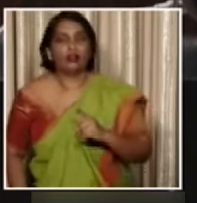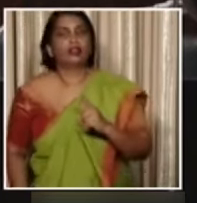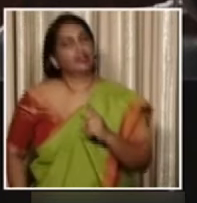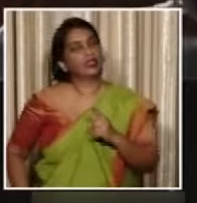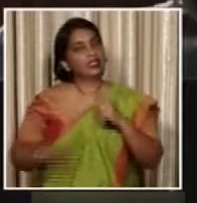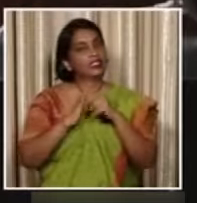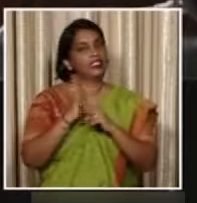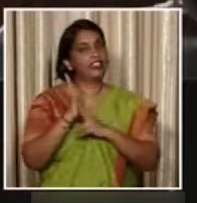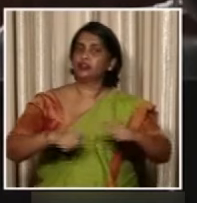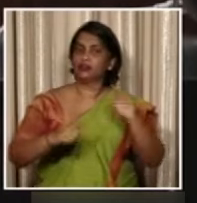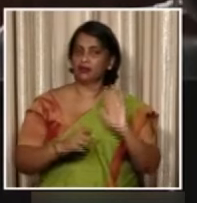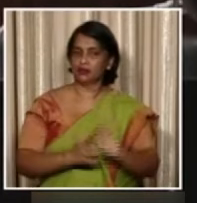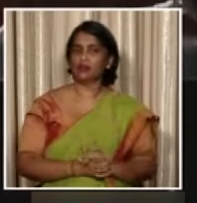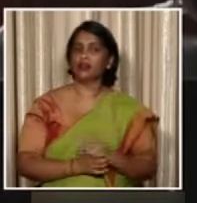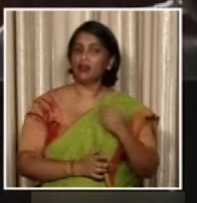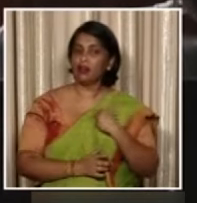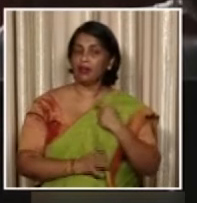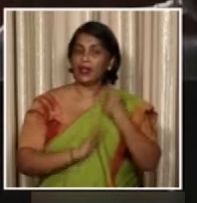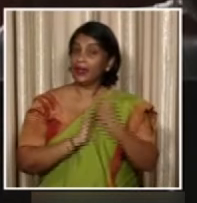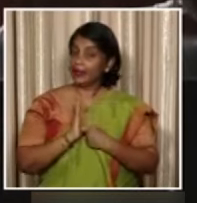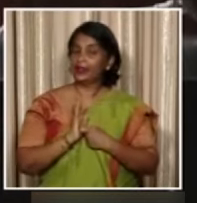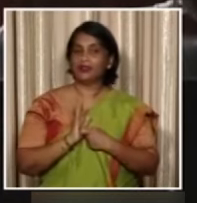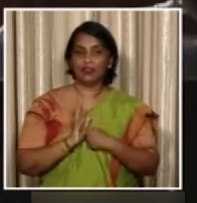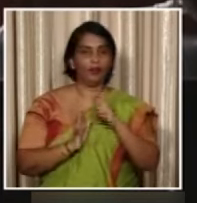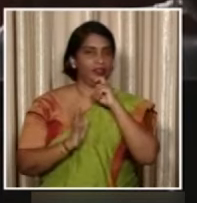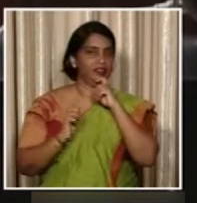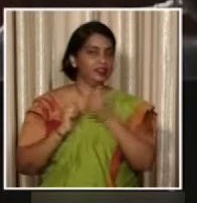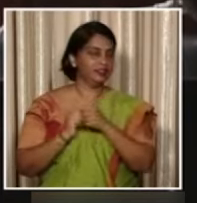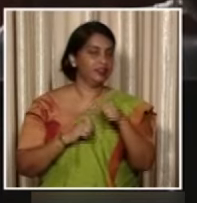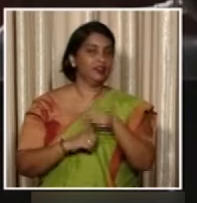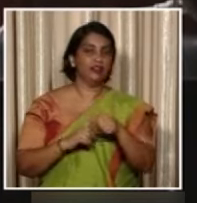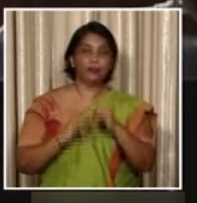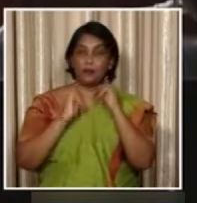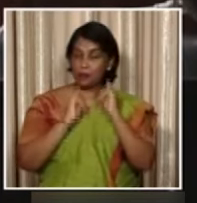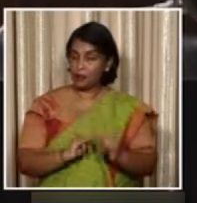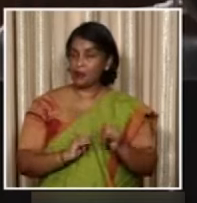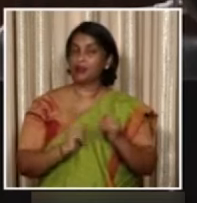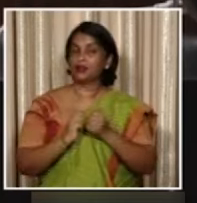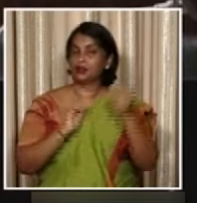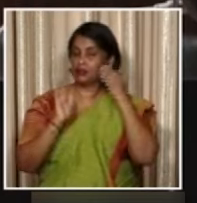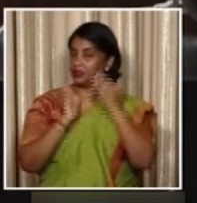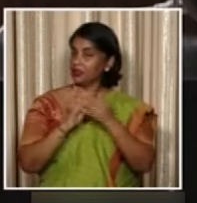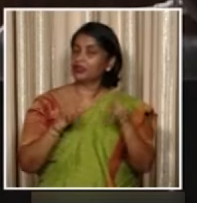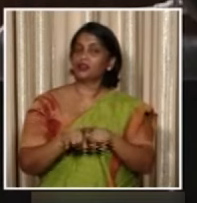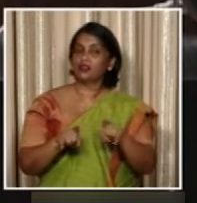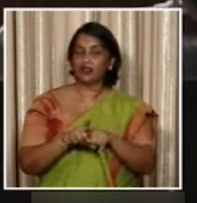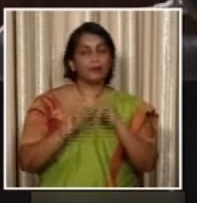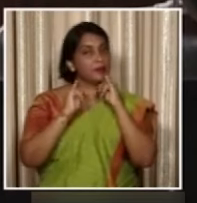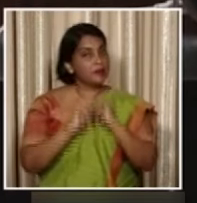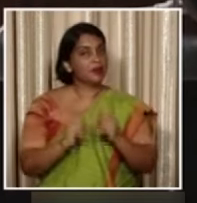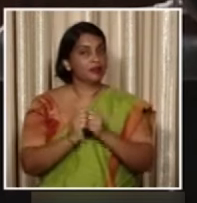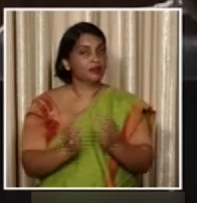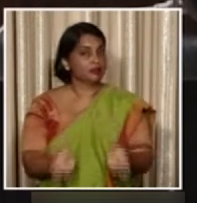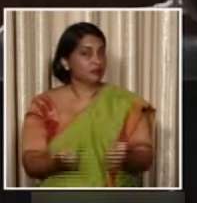මන්ත්‍රීතුමා මැතිතුමා ප්‍රකාශ කරනවා. අපේ දණ්ඩ නීති සංග්‍රහයට අනුව අපරාධයක් සිදු කිරීම මෙන්ම අපරාධයක්